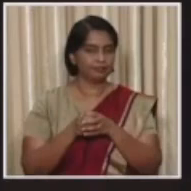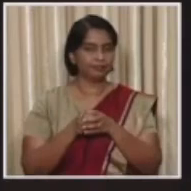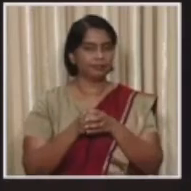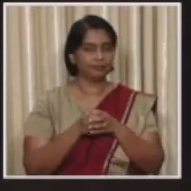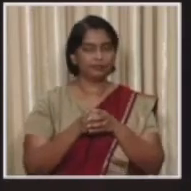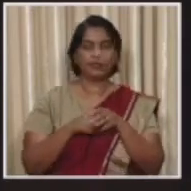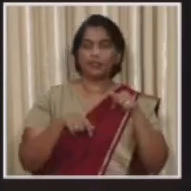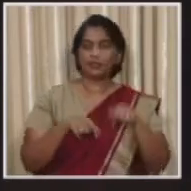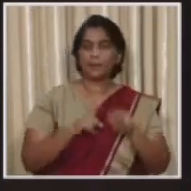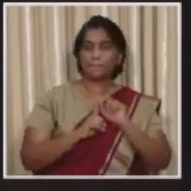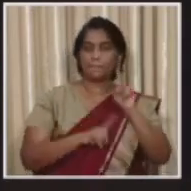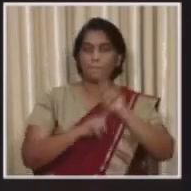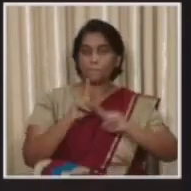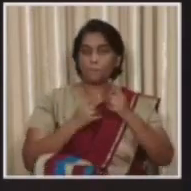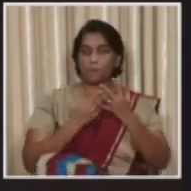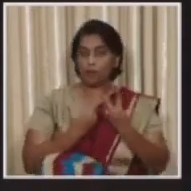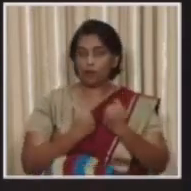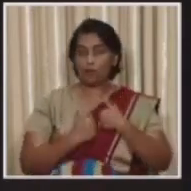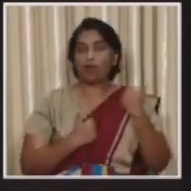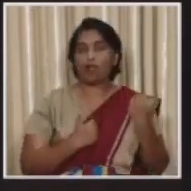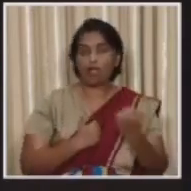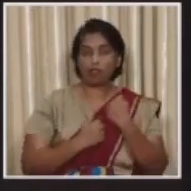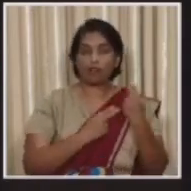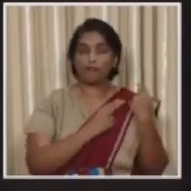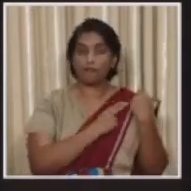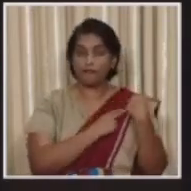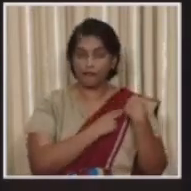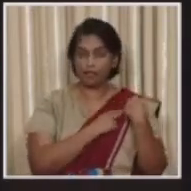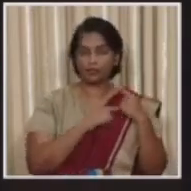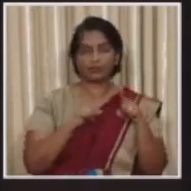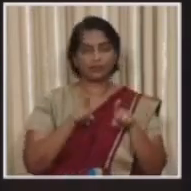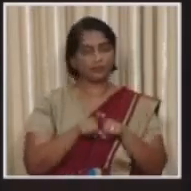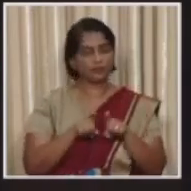දැන් පාර්ලිමේන්තුවට ලැබිලා තියෙන අලුත් වගකීම විදියට